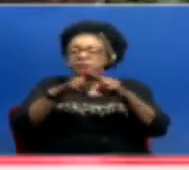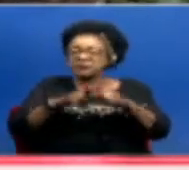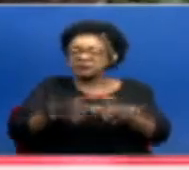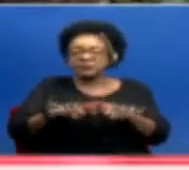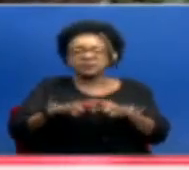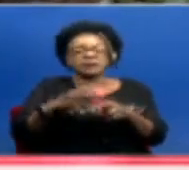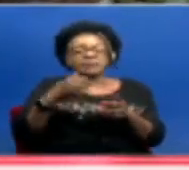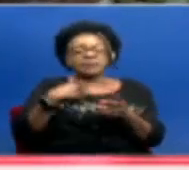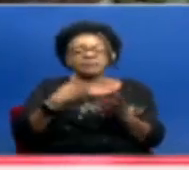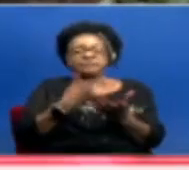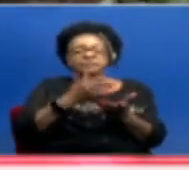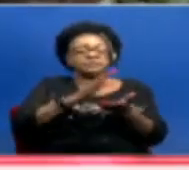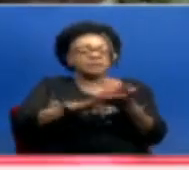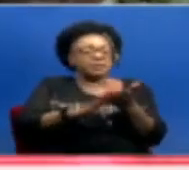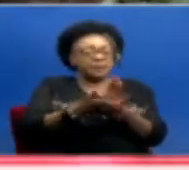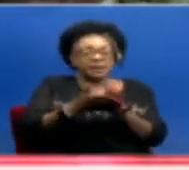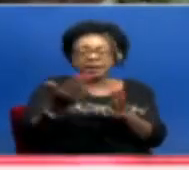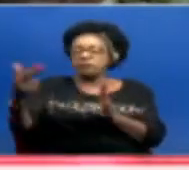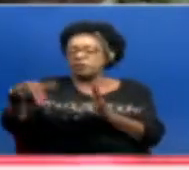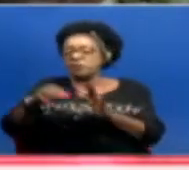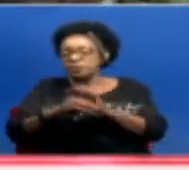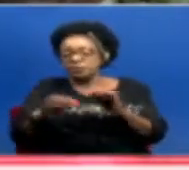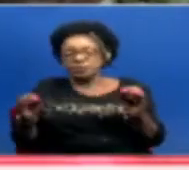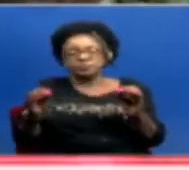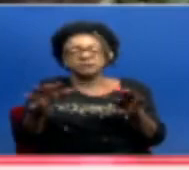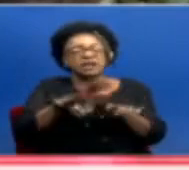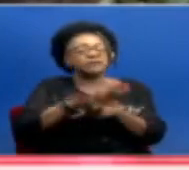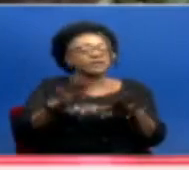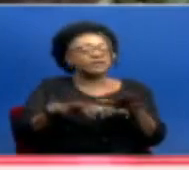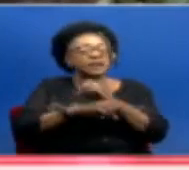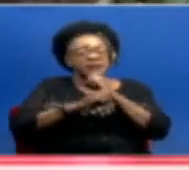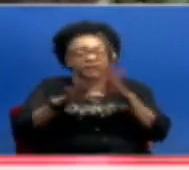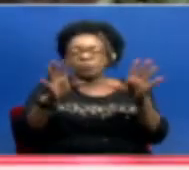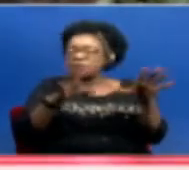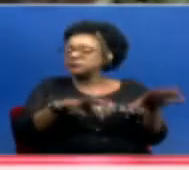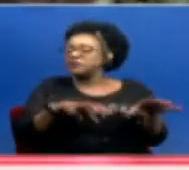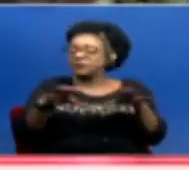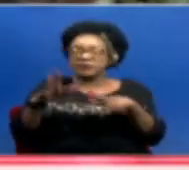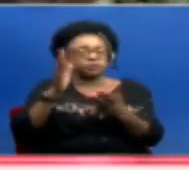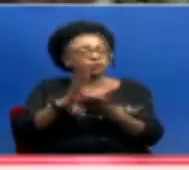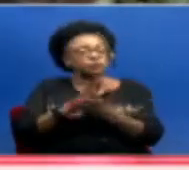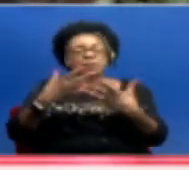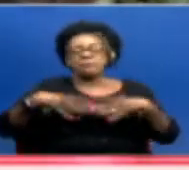tunaweza kufanya, hakuna mafuta, hakuna kila kitu. Tunahangaika sana sisi watu wa Kakamega.